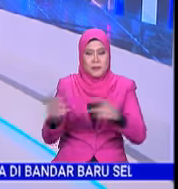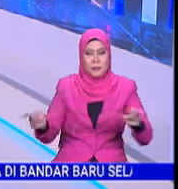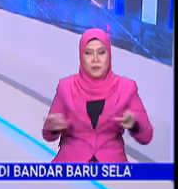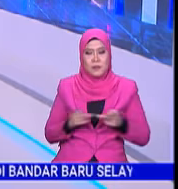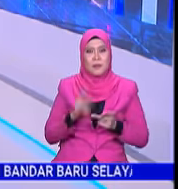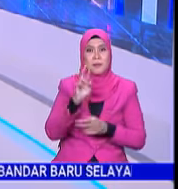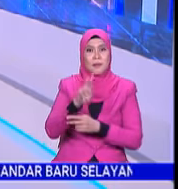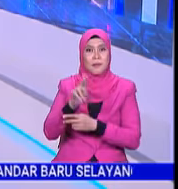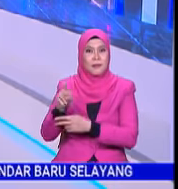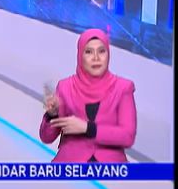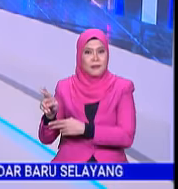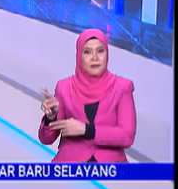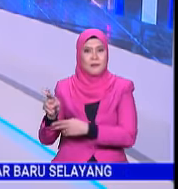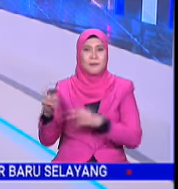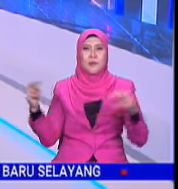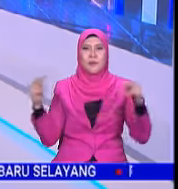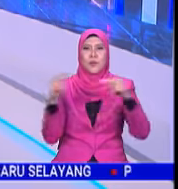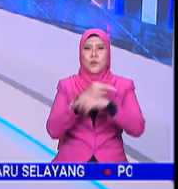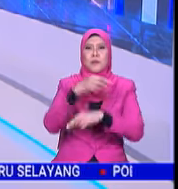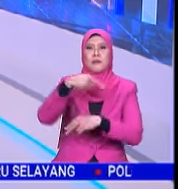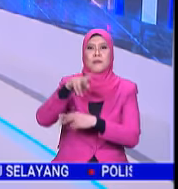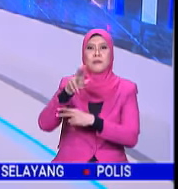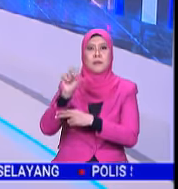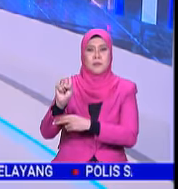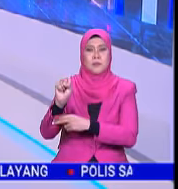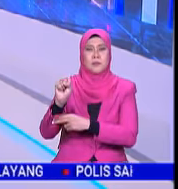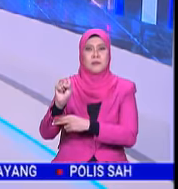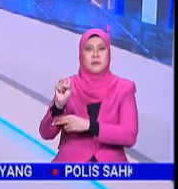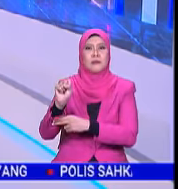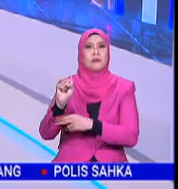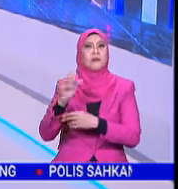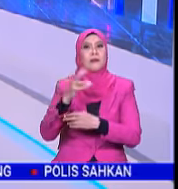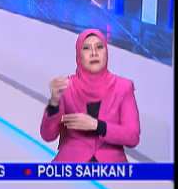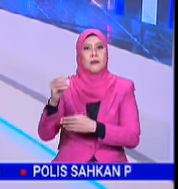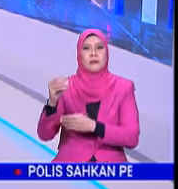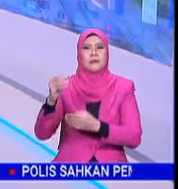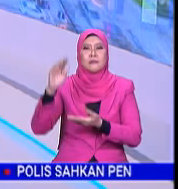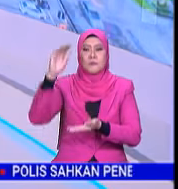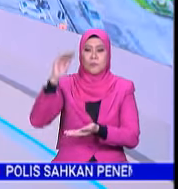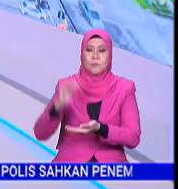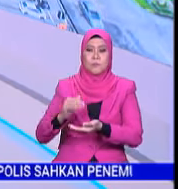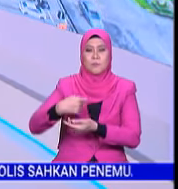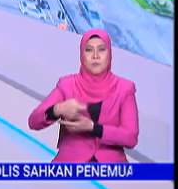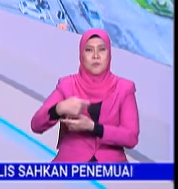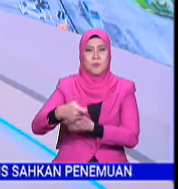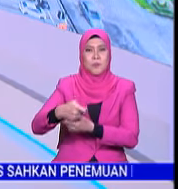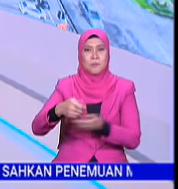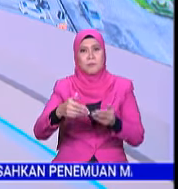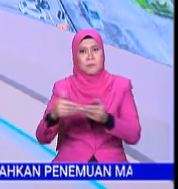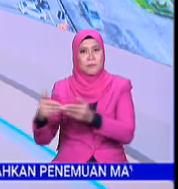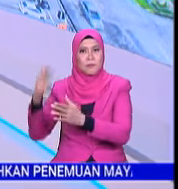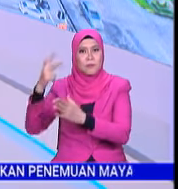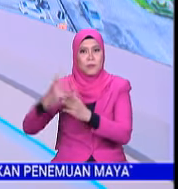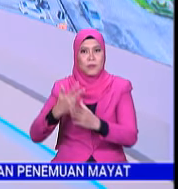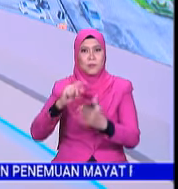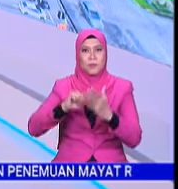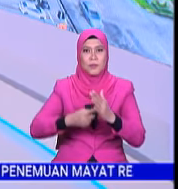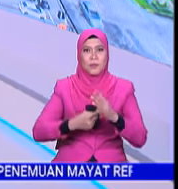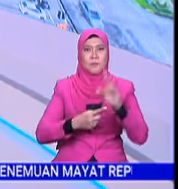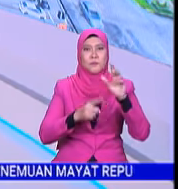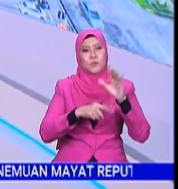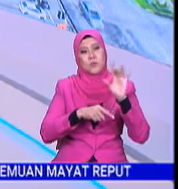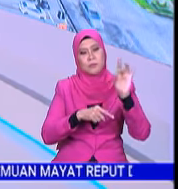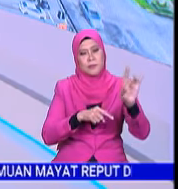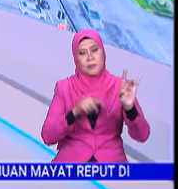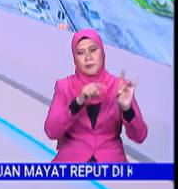rawat RNR di Lebuh Raya Plus, Malaysia Berhad melanjutkan pengurangan sewa bulanan selama 3 bulan bermula Ogos hingga